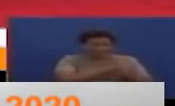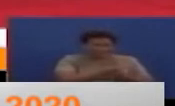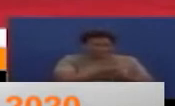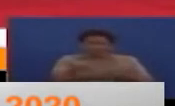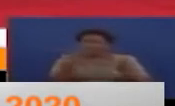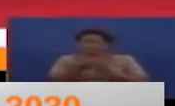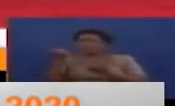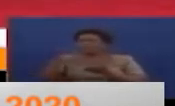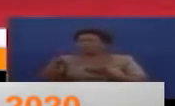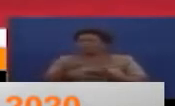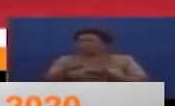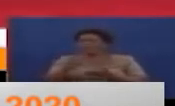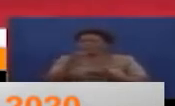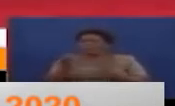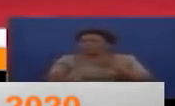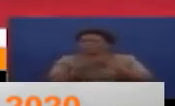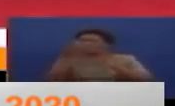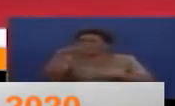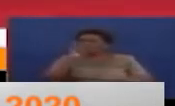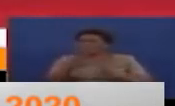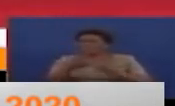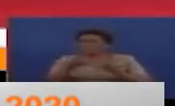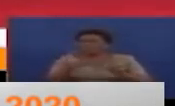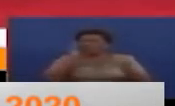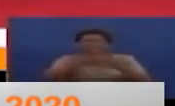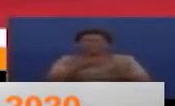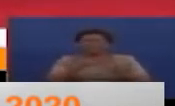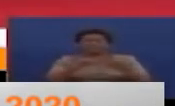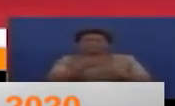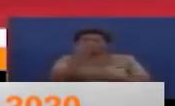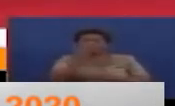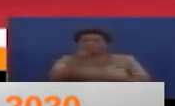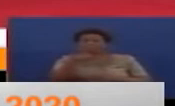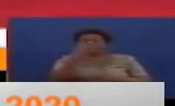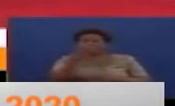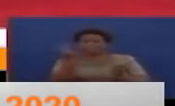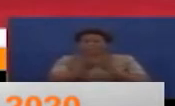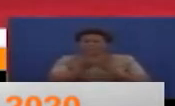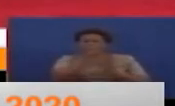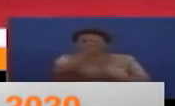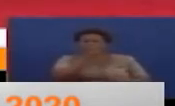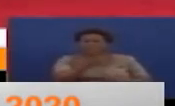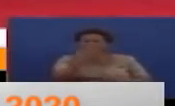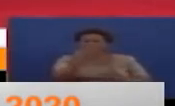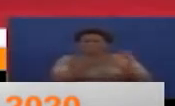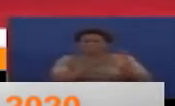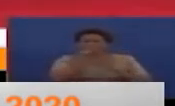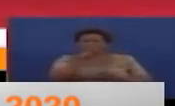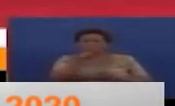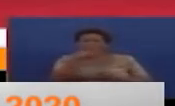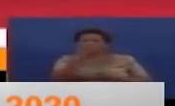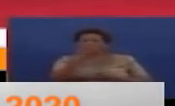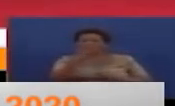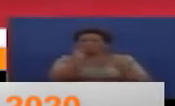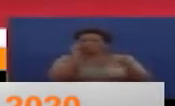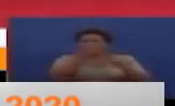za serikali zilizoiva ilifikia shilingi trilioni 3.3 sawa na 57.4% ya lengo. na